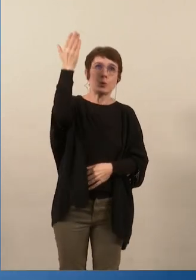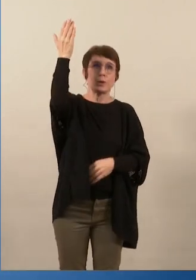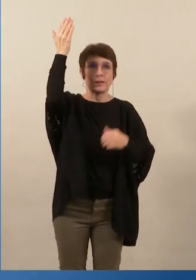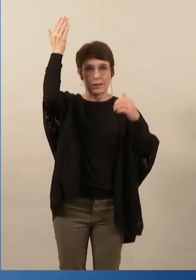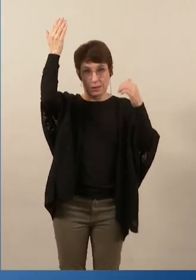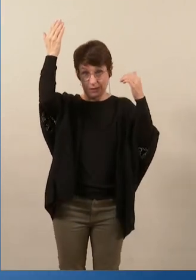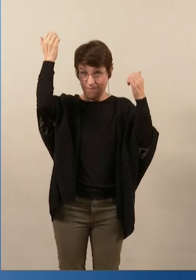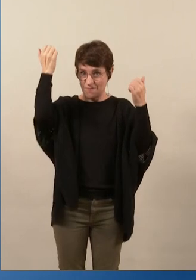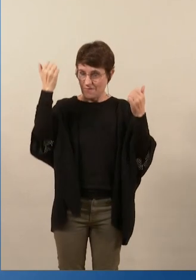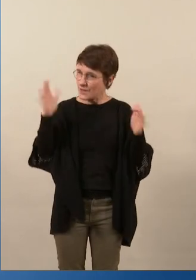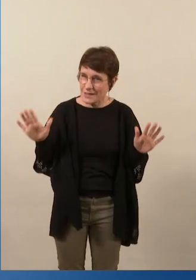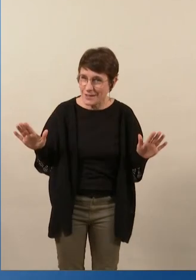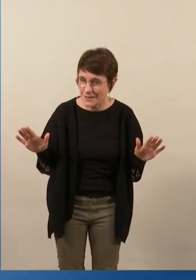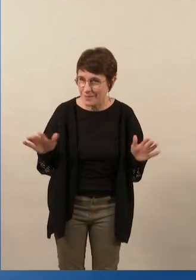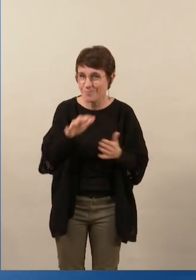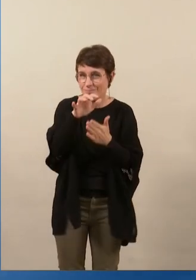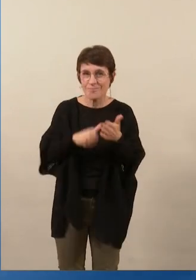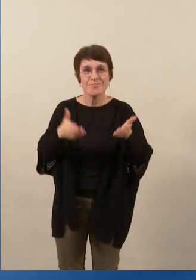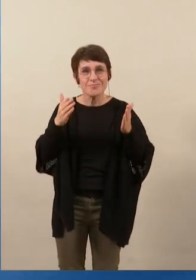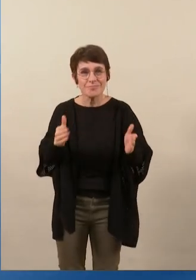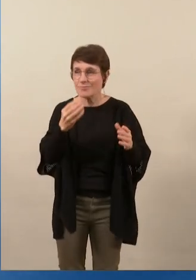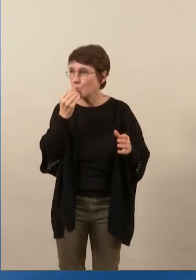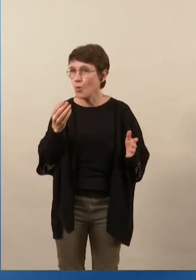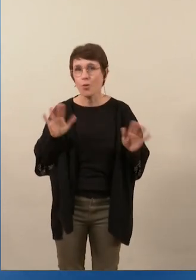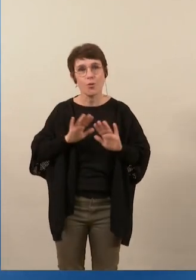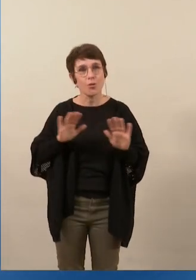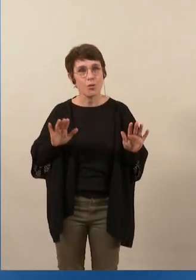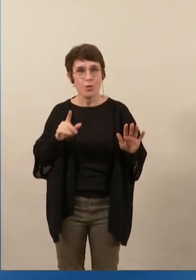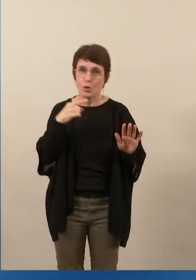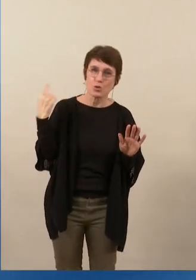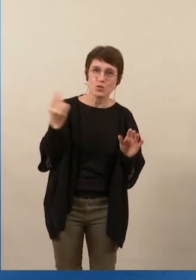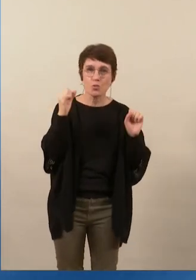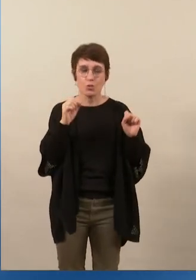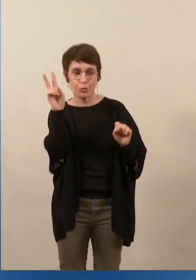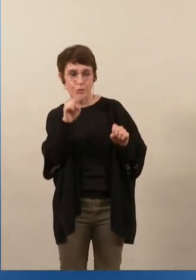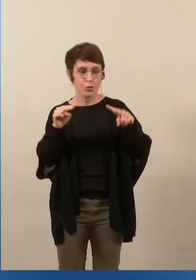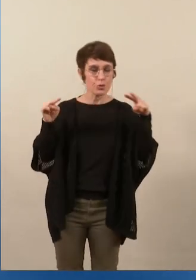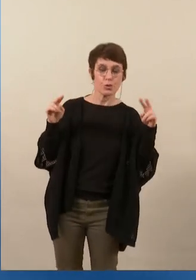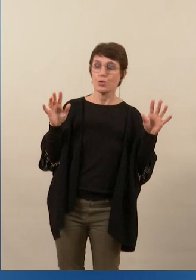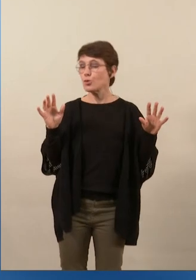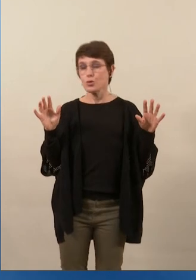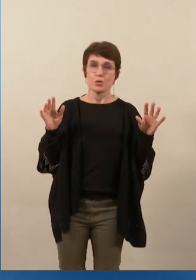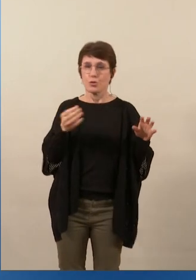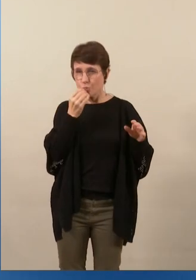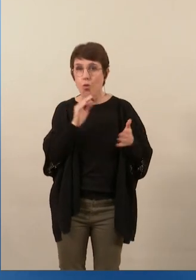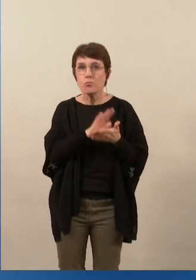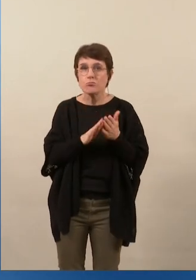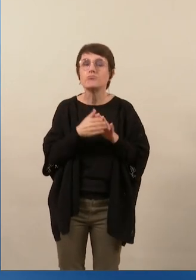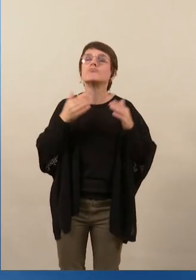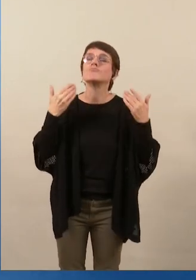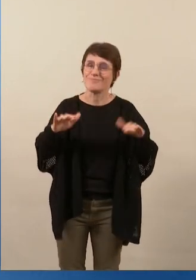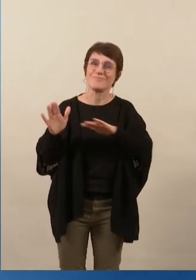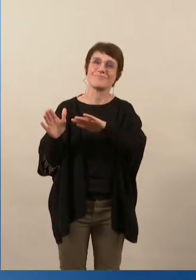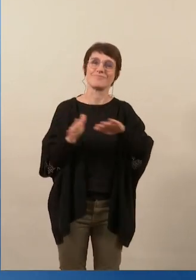avons fini avec le rendu acte chacun pourra juger à l'Ô de son bon sens et nous passons donc